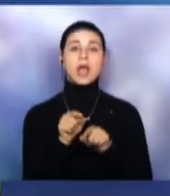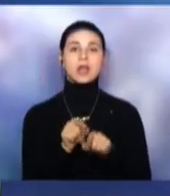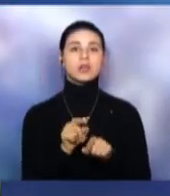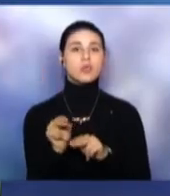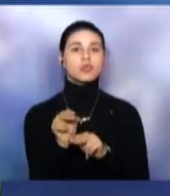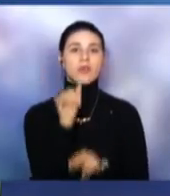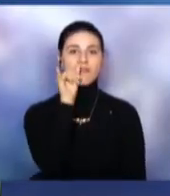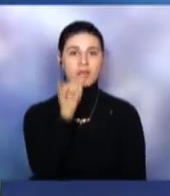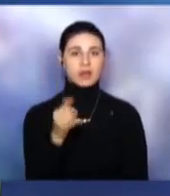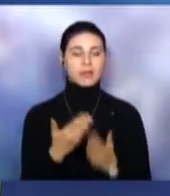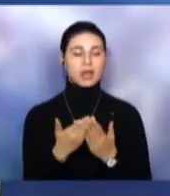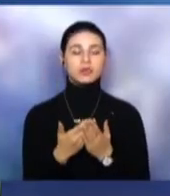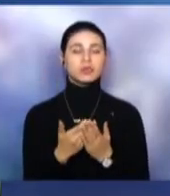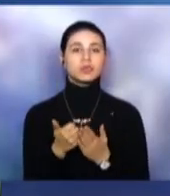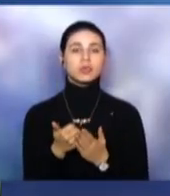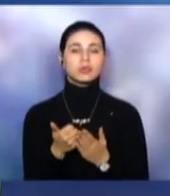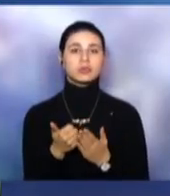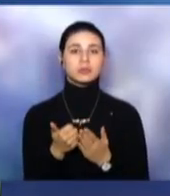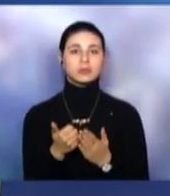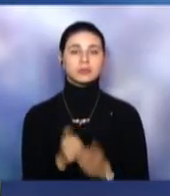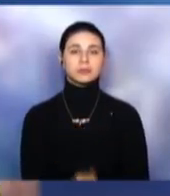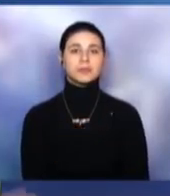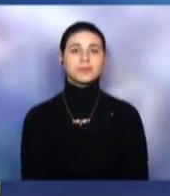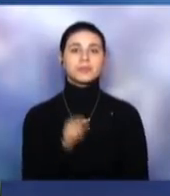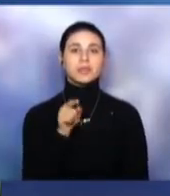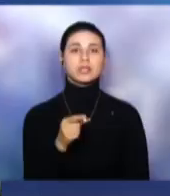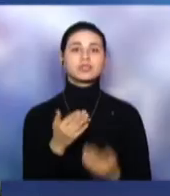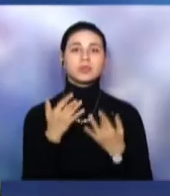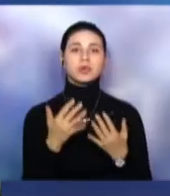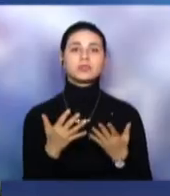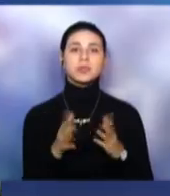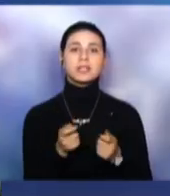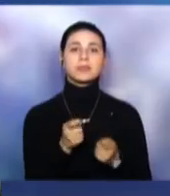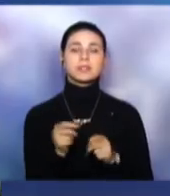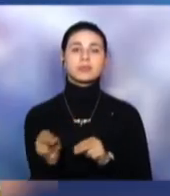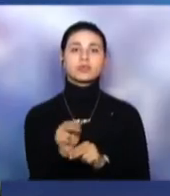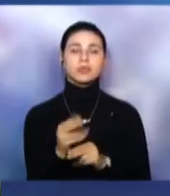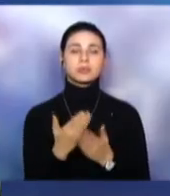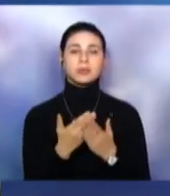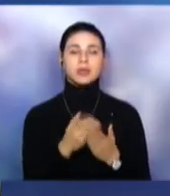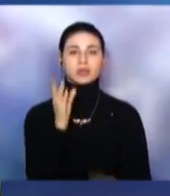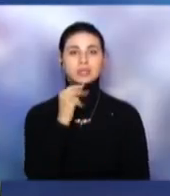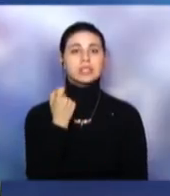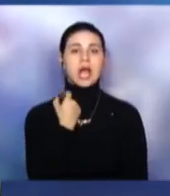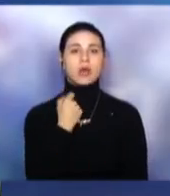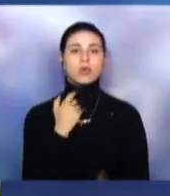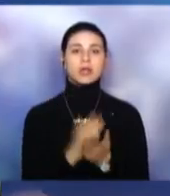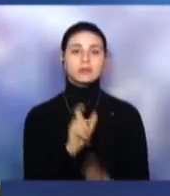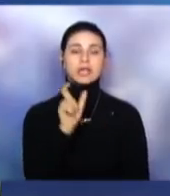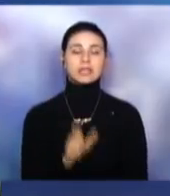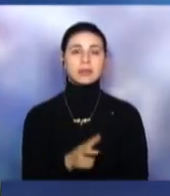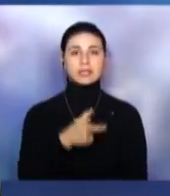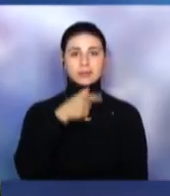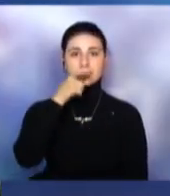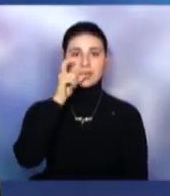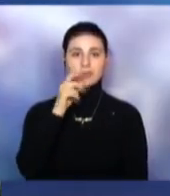ემორჩილება მკურნალობას, ის მოითხოვს უფრო ფრთხილ მკურნალობას, მაგალითად, როდესაც ალკოჰოლი აქვს ადამიანს მიღებული